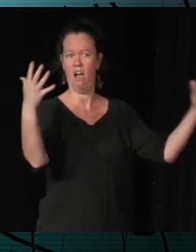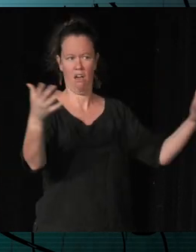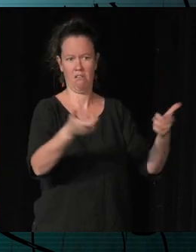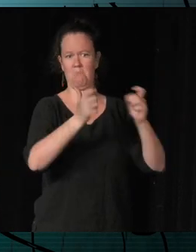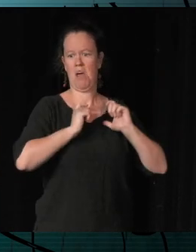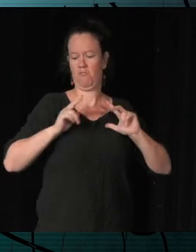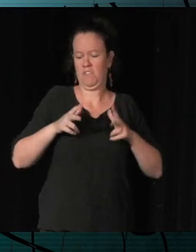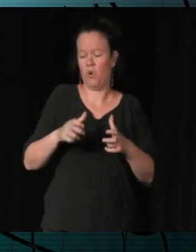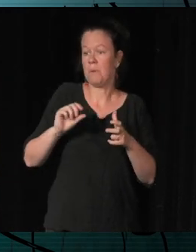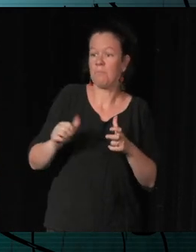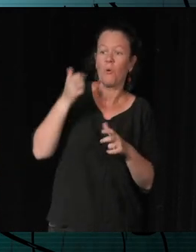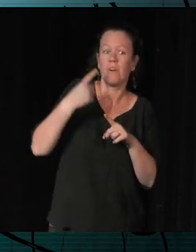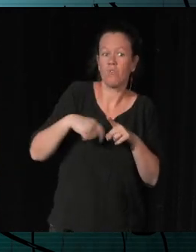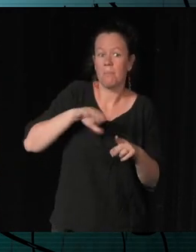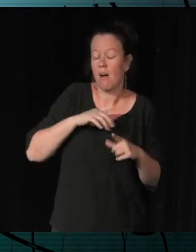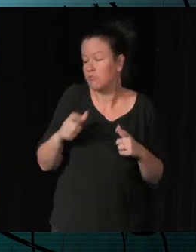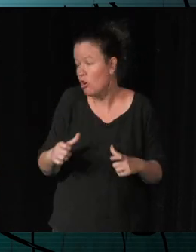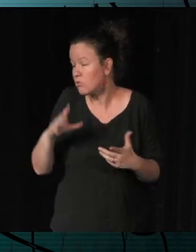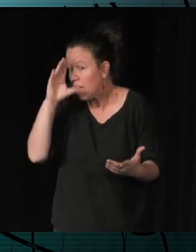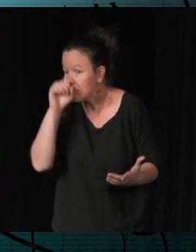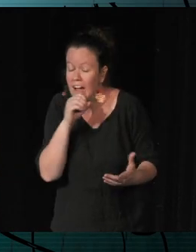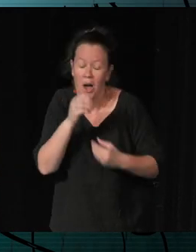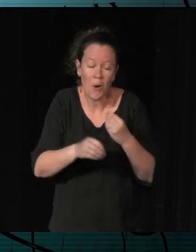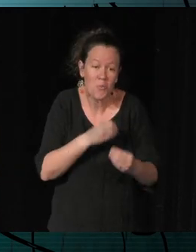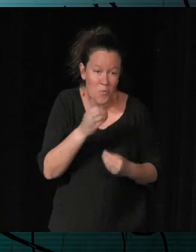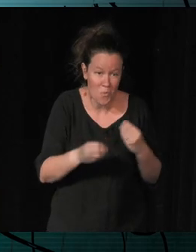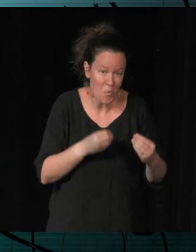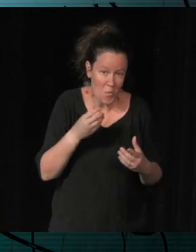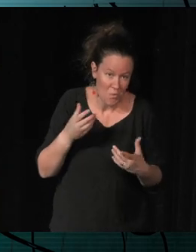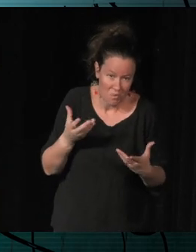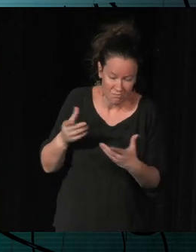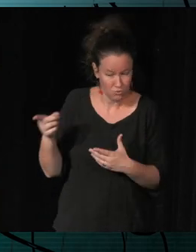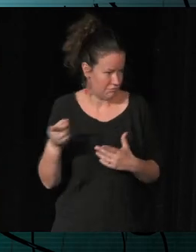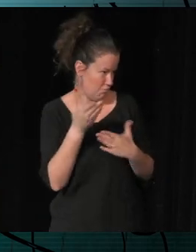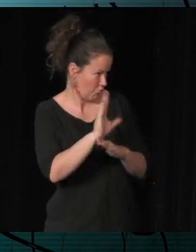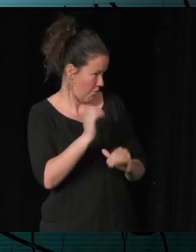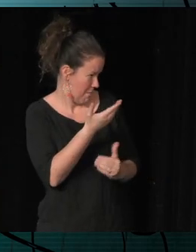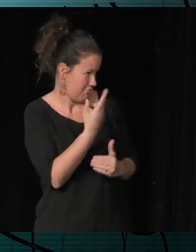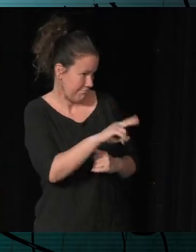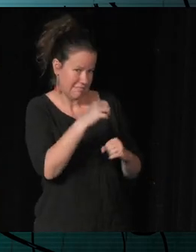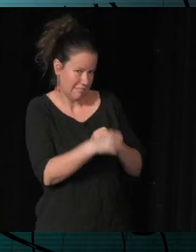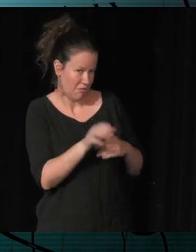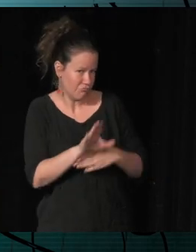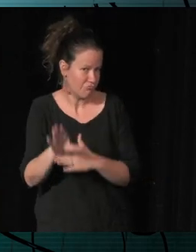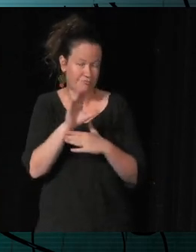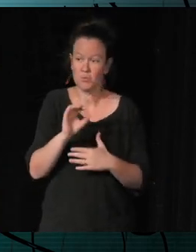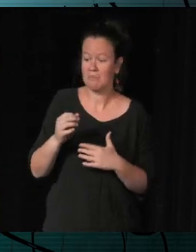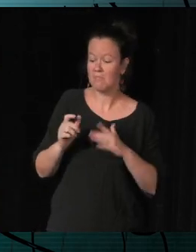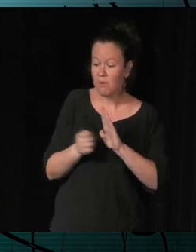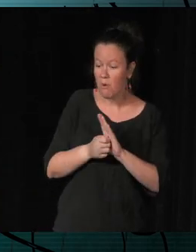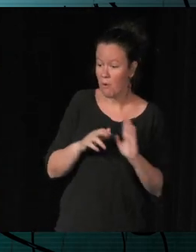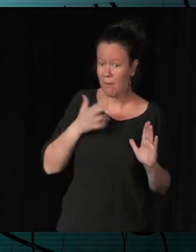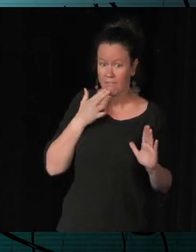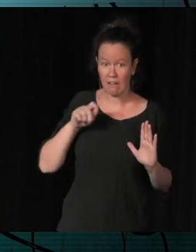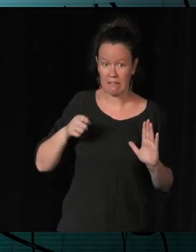circonstances la chance on peut appeler ça comme on veut mais c'est surtout voilà j'ai été au bon moment au bon